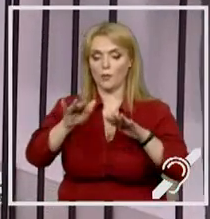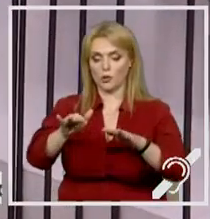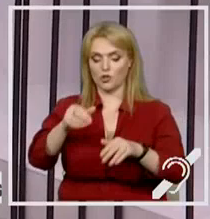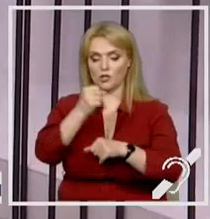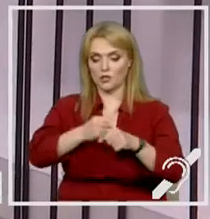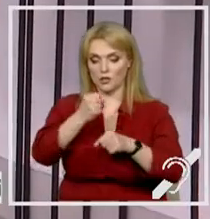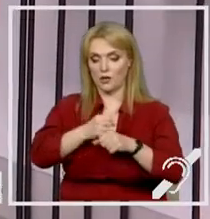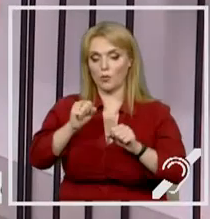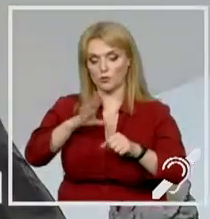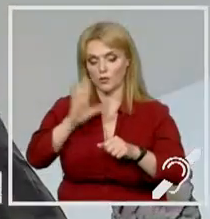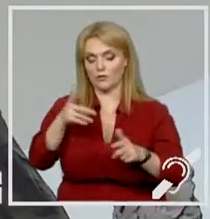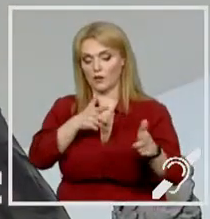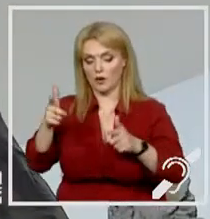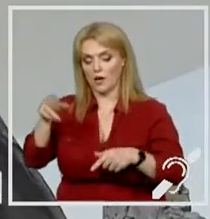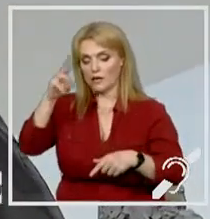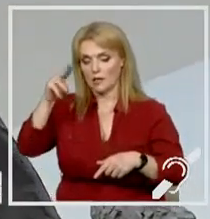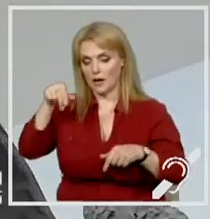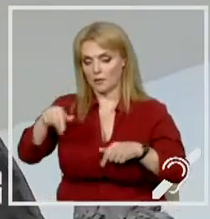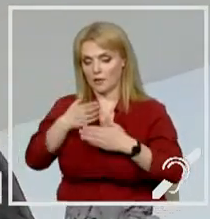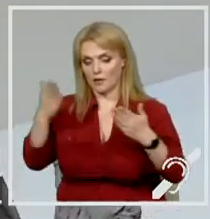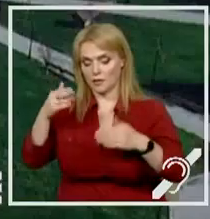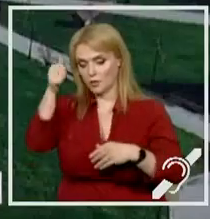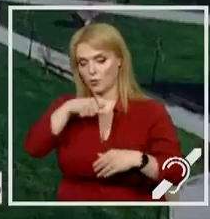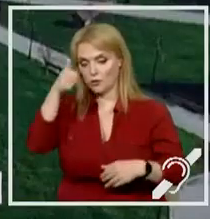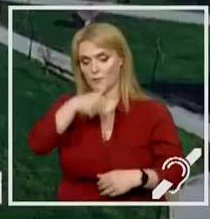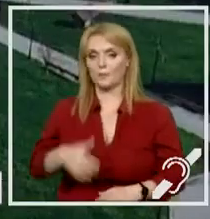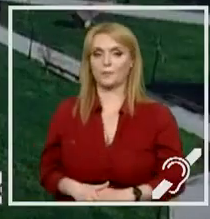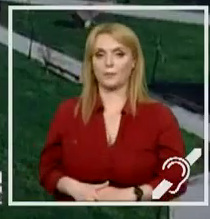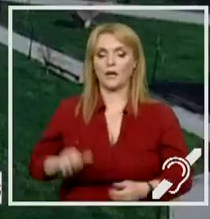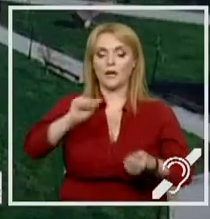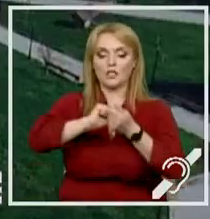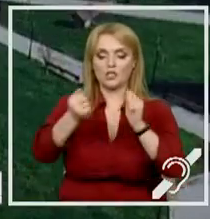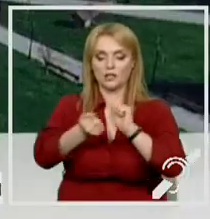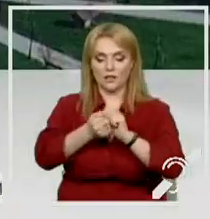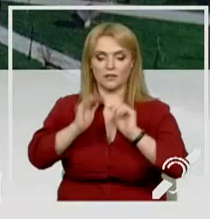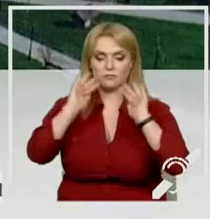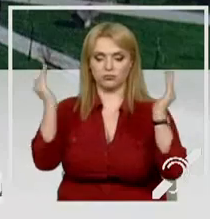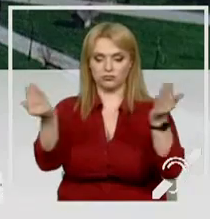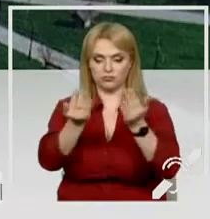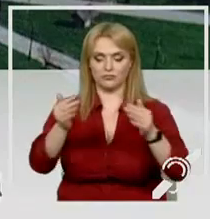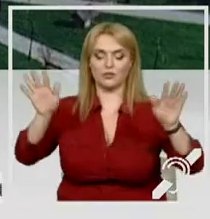inaugurat în luna decembrie a acestui an. Cetatea Soroca, unul dintre